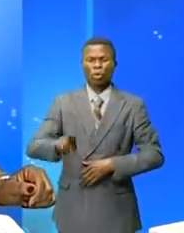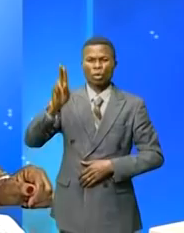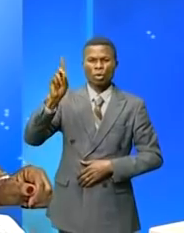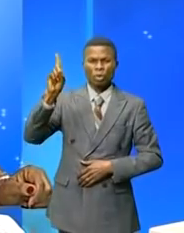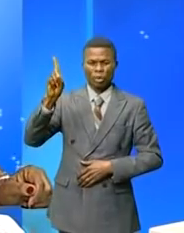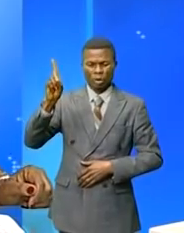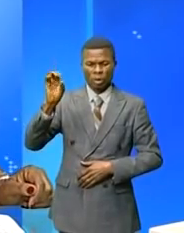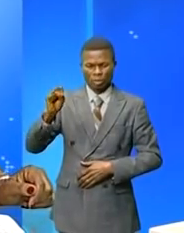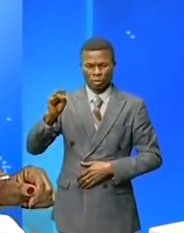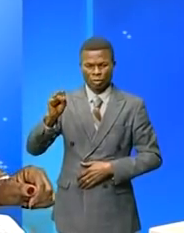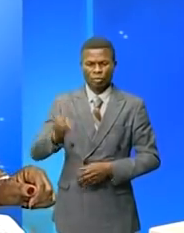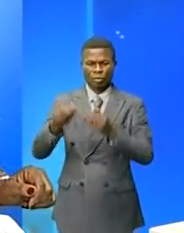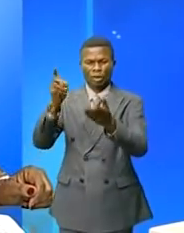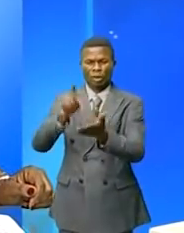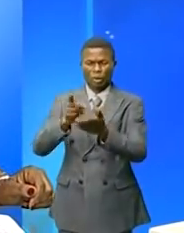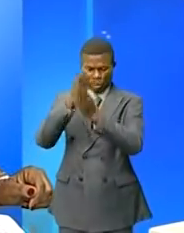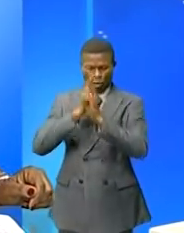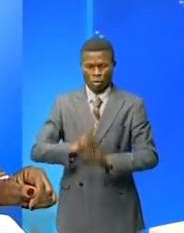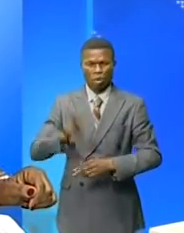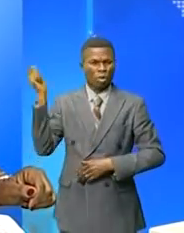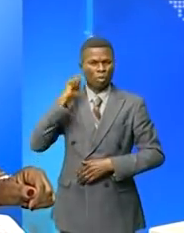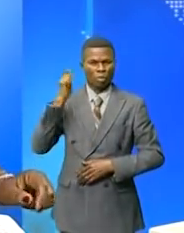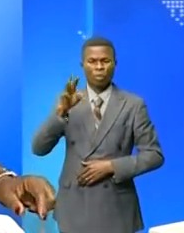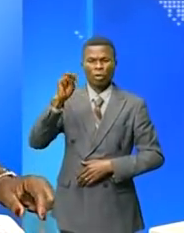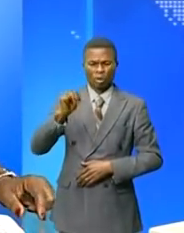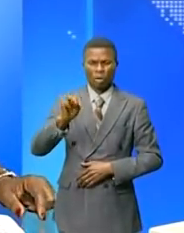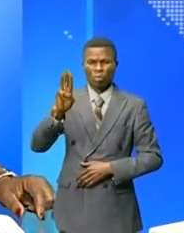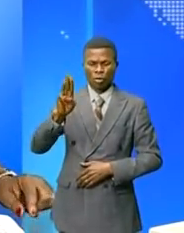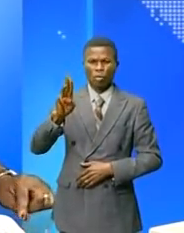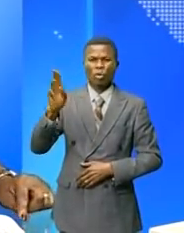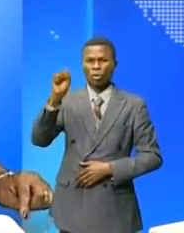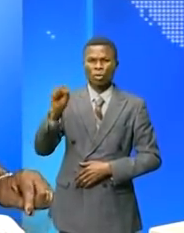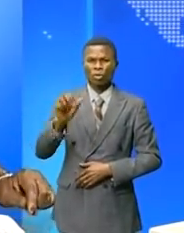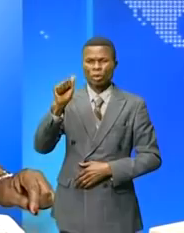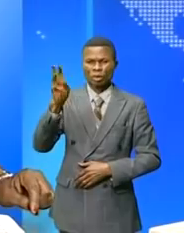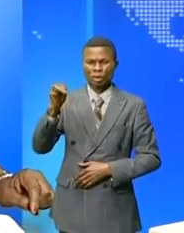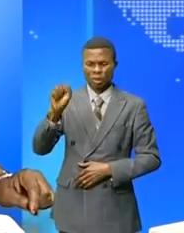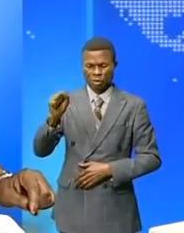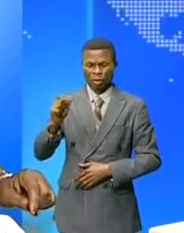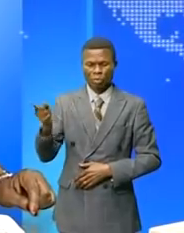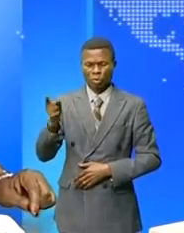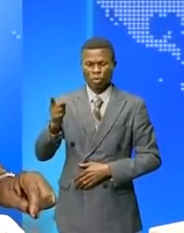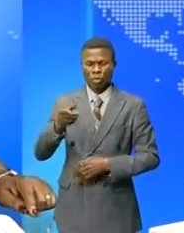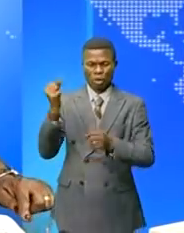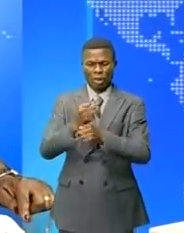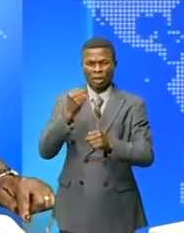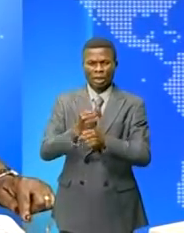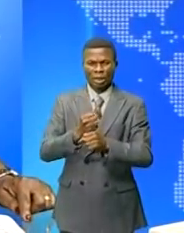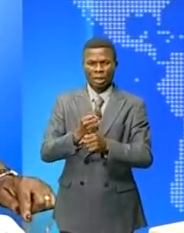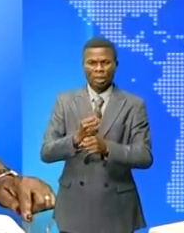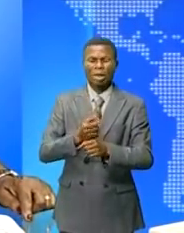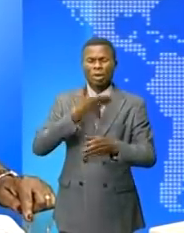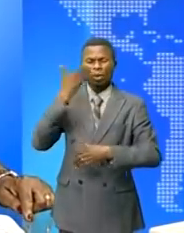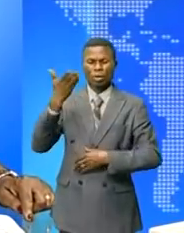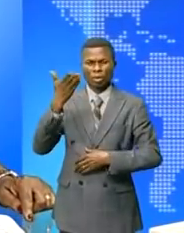décerné un diplôme d'honneur aux professeurs mousse empathie balabala raphaël pour son expansion d'esprit